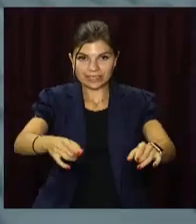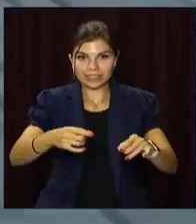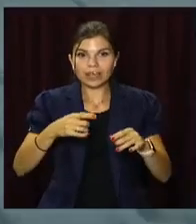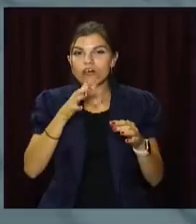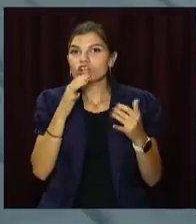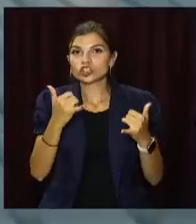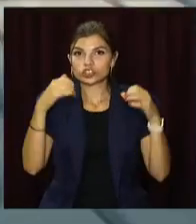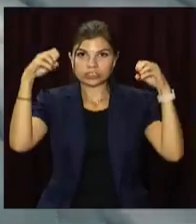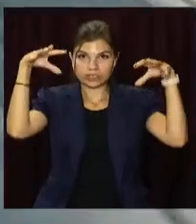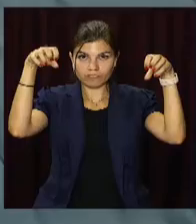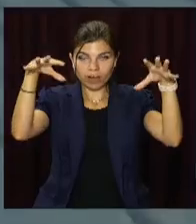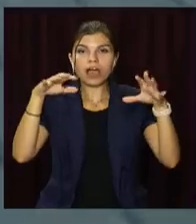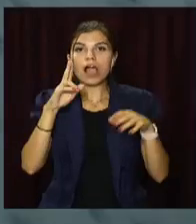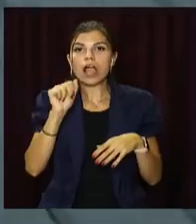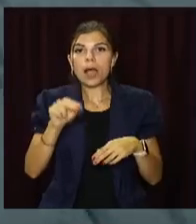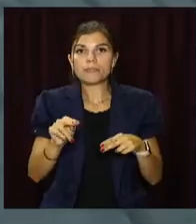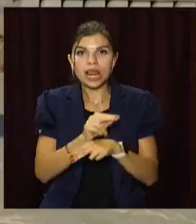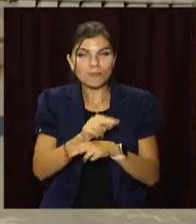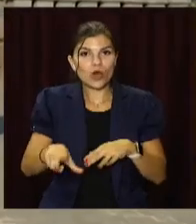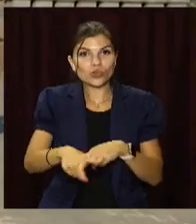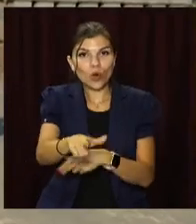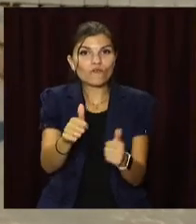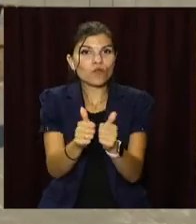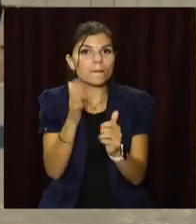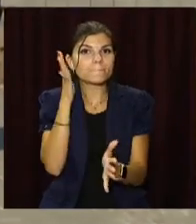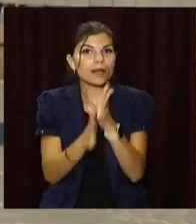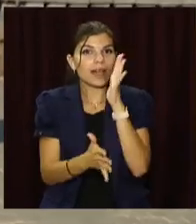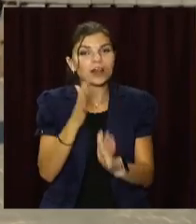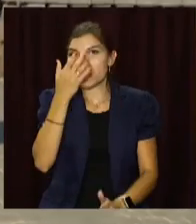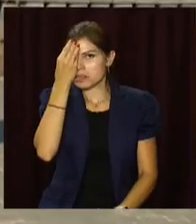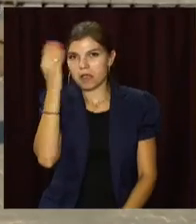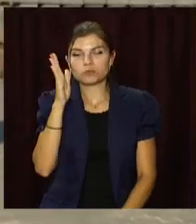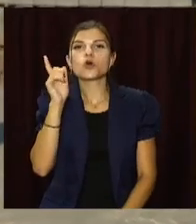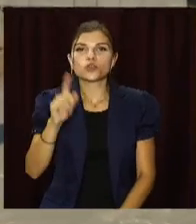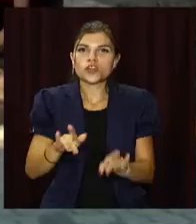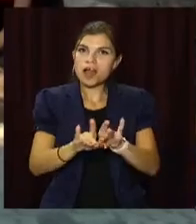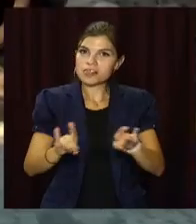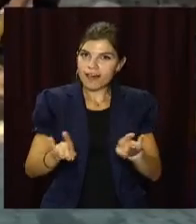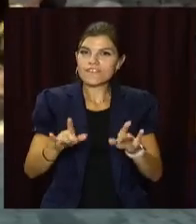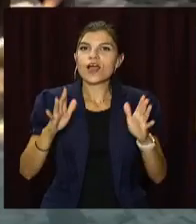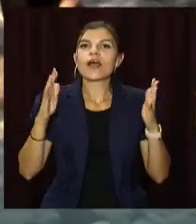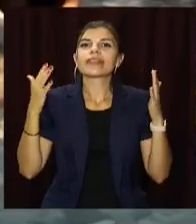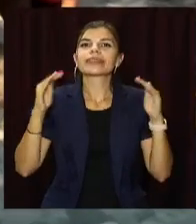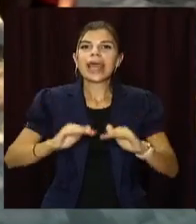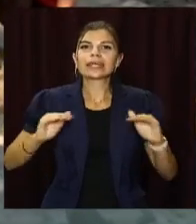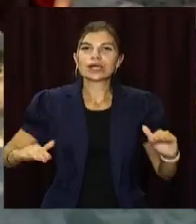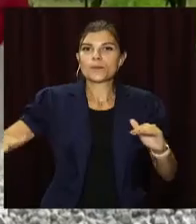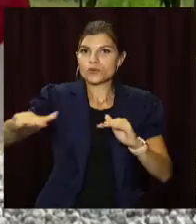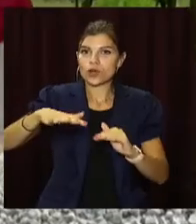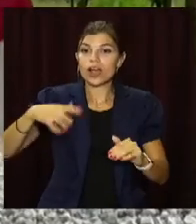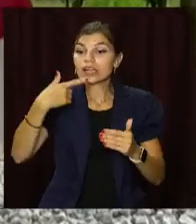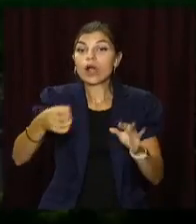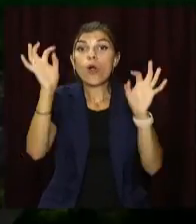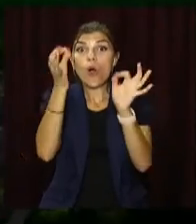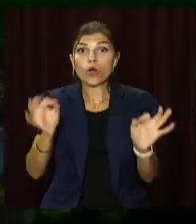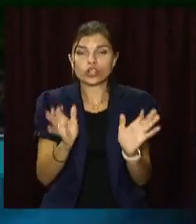сучасне освітлення та капітально ремонтують дорогу навколо парку. Не забули й про лави та великий дитячий майданчик. Сквер відкриють вже